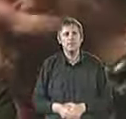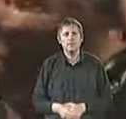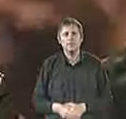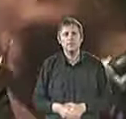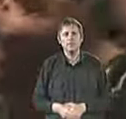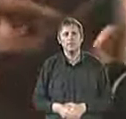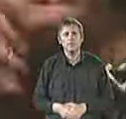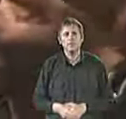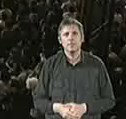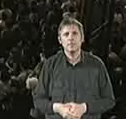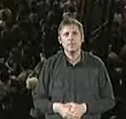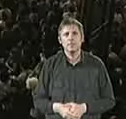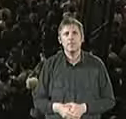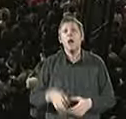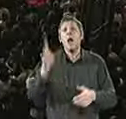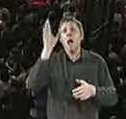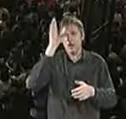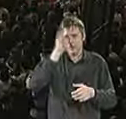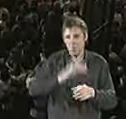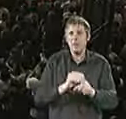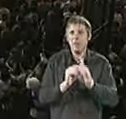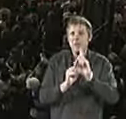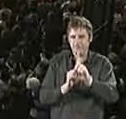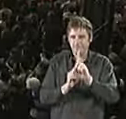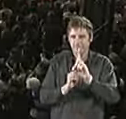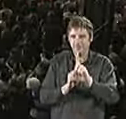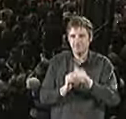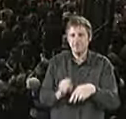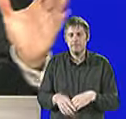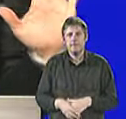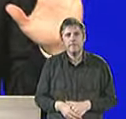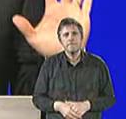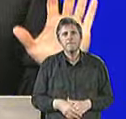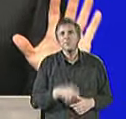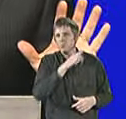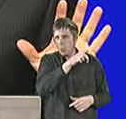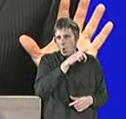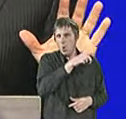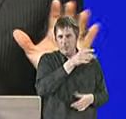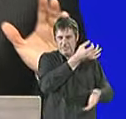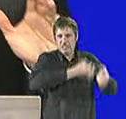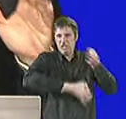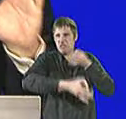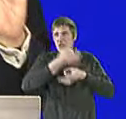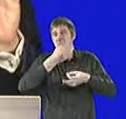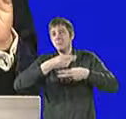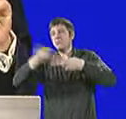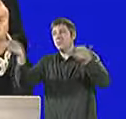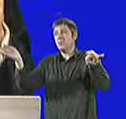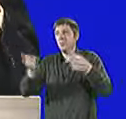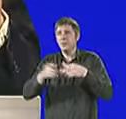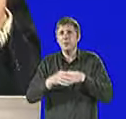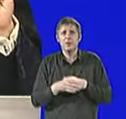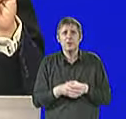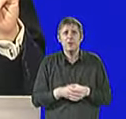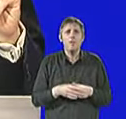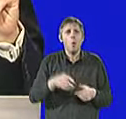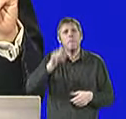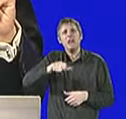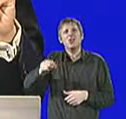Ah, j'allais oublier. Ils nous disent qu'ils veulent faire payer les